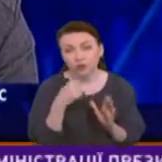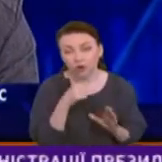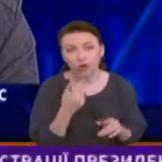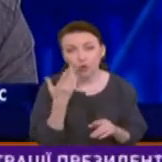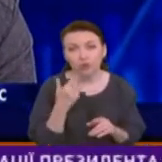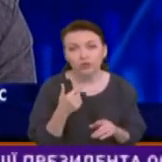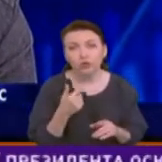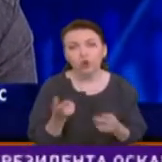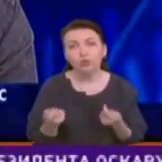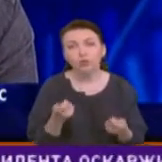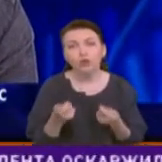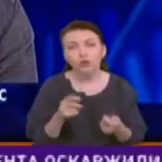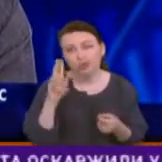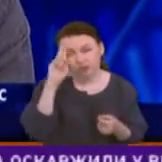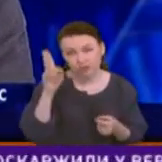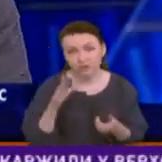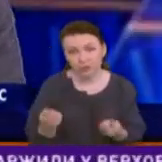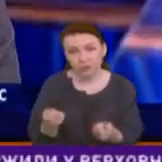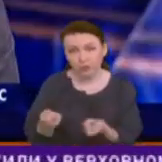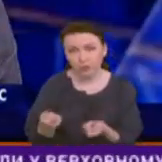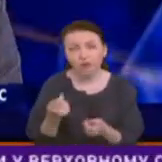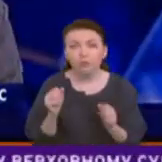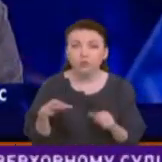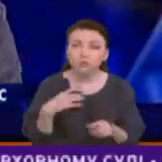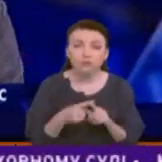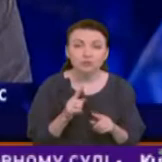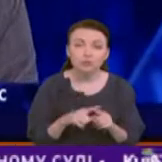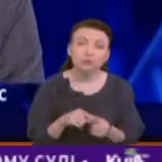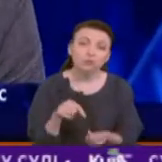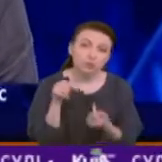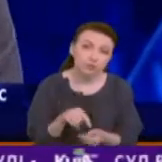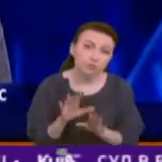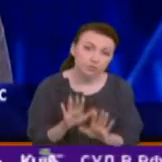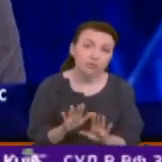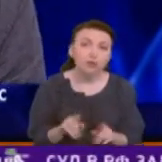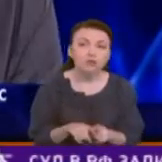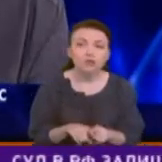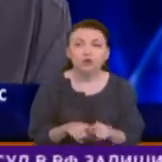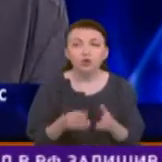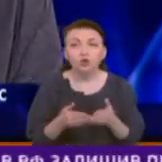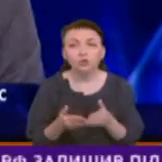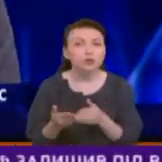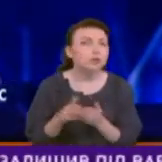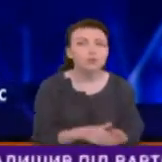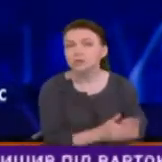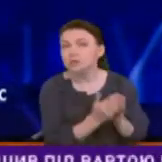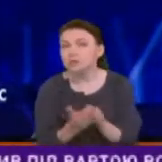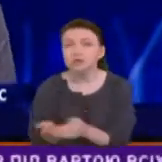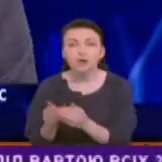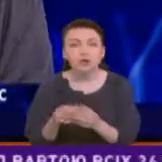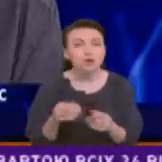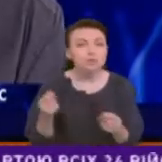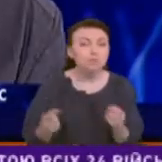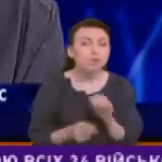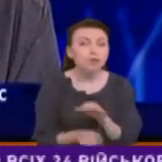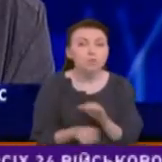опонувала сама держава ідею автокефалії української церкви, може, це було і слушно. І там такий корабель, як його не хилитали, як туди які бомби не